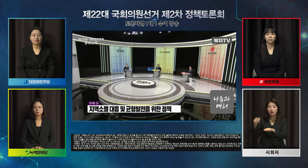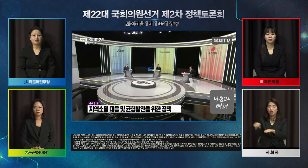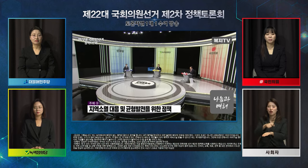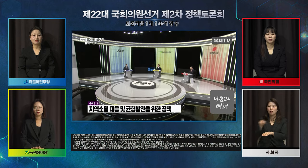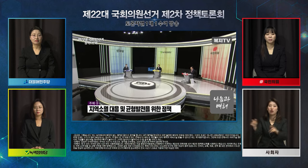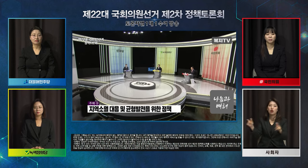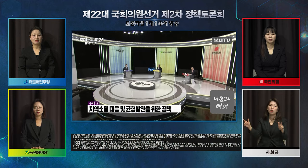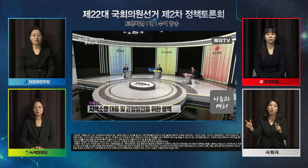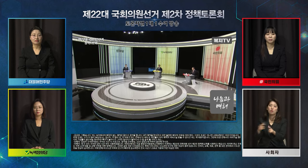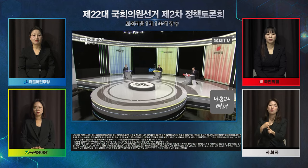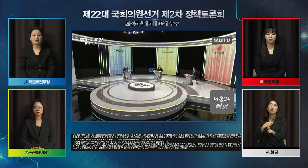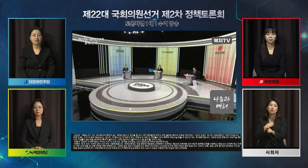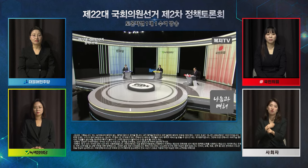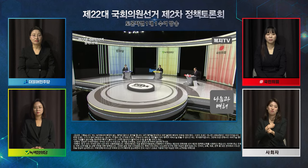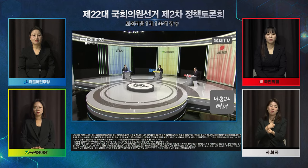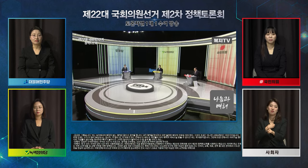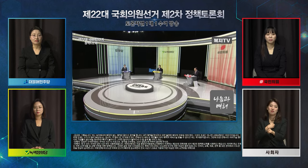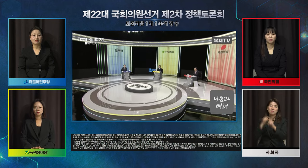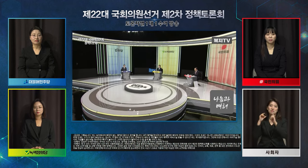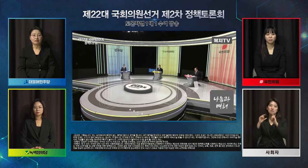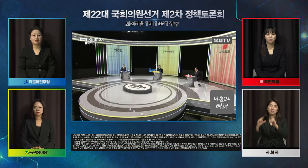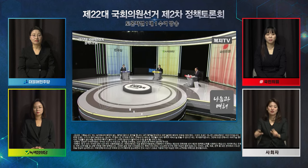위험 지역으로 분류됐습니다.